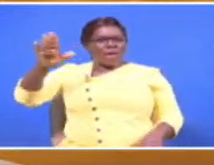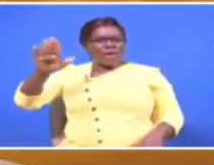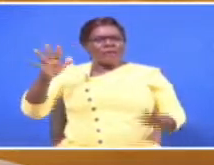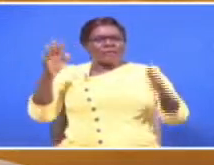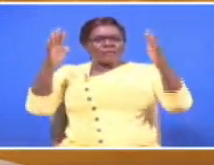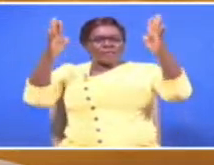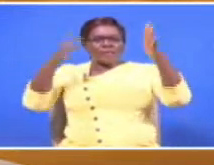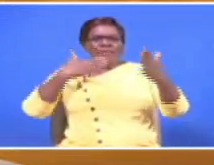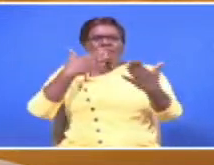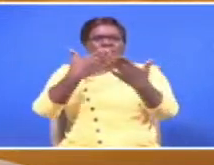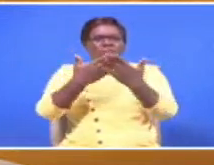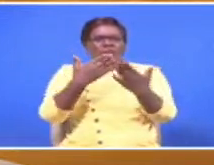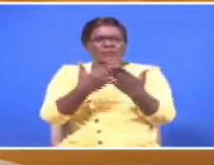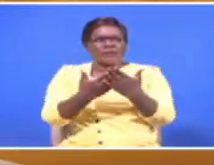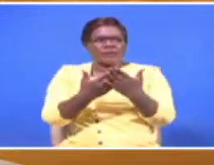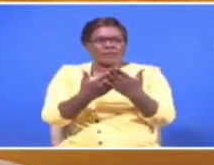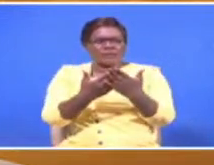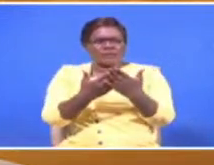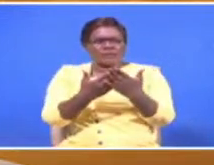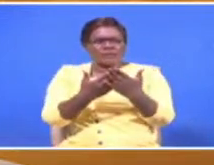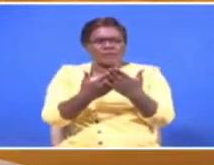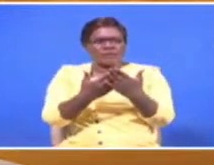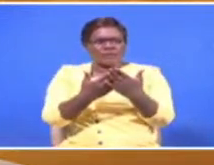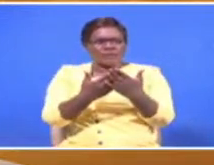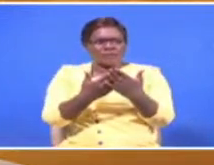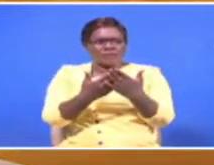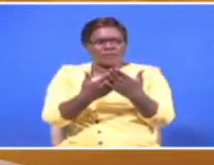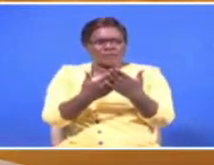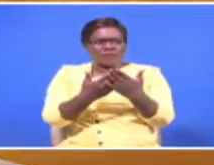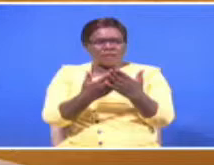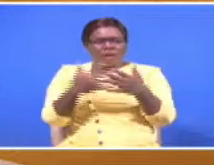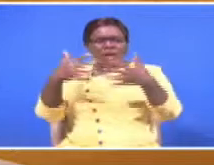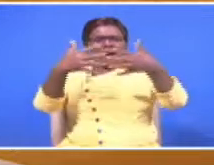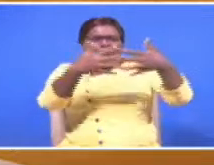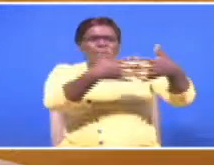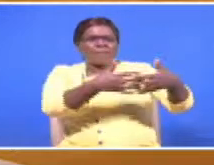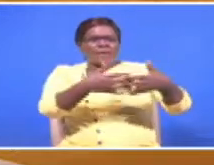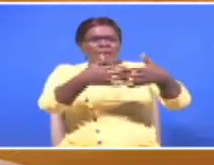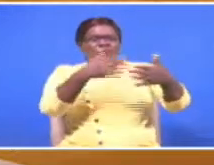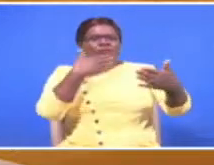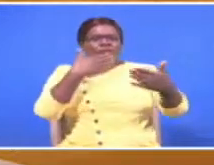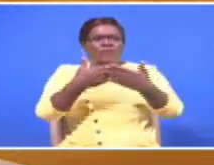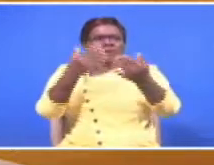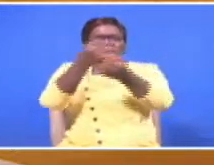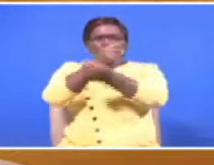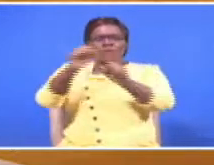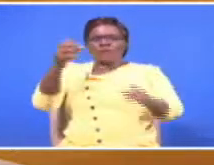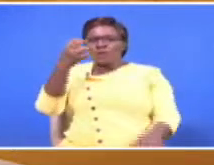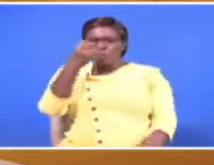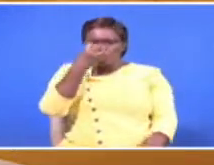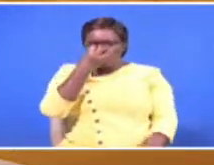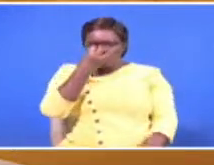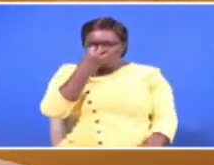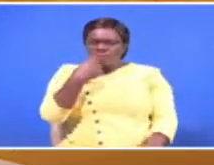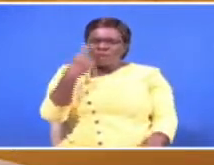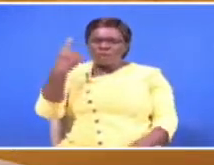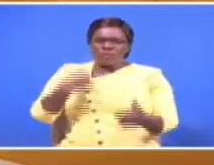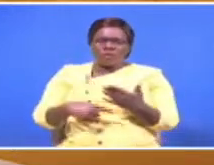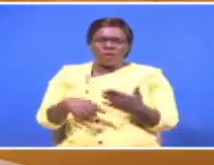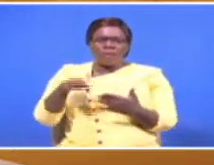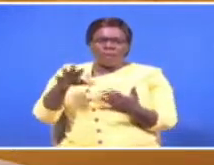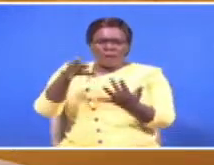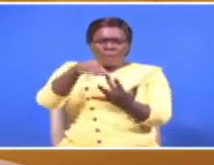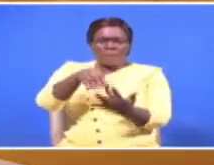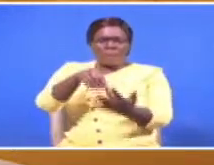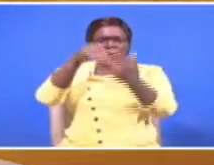ya kutoa shukrani huko jiji la Minneapolis nchini Marekani kumshukuru Rais William Ruto kwa wanachosema ni